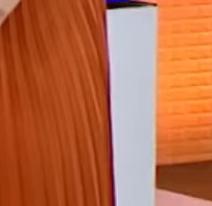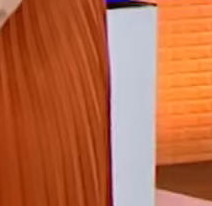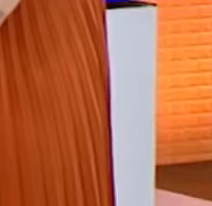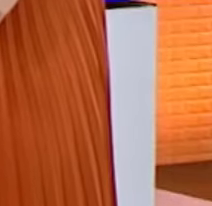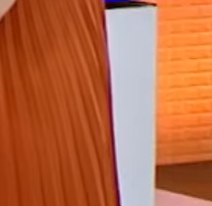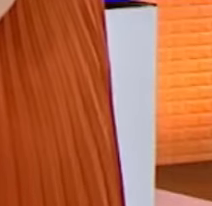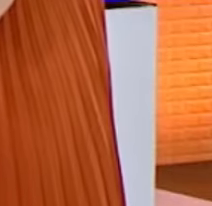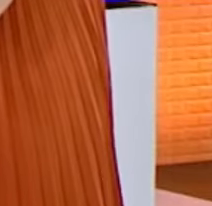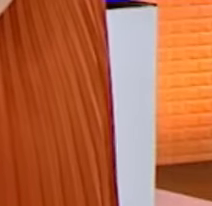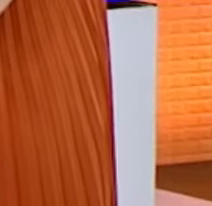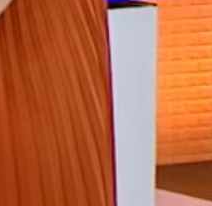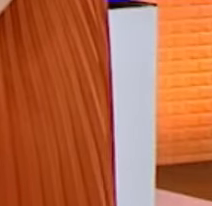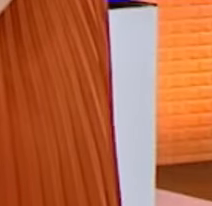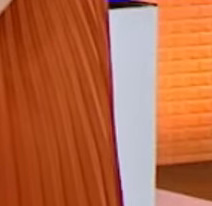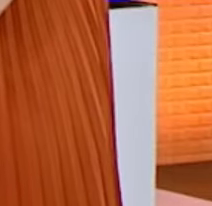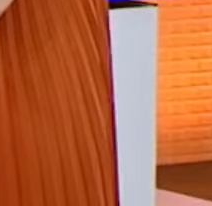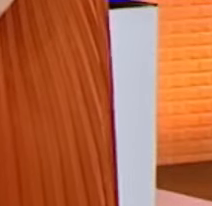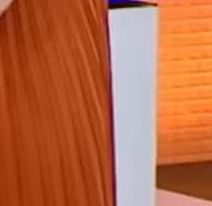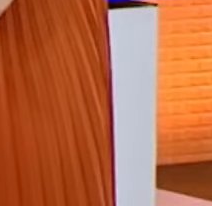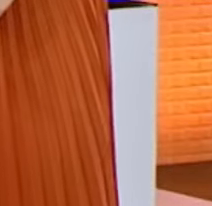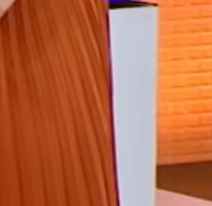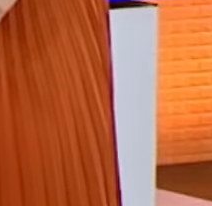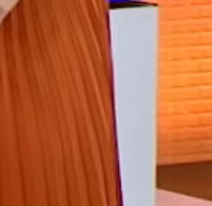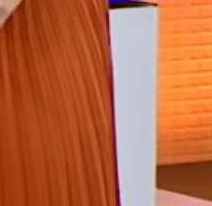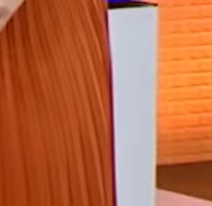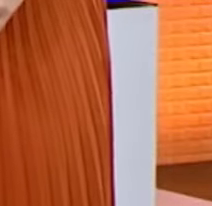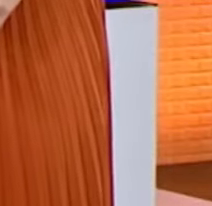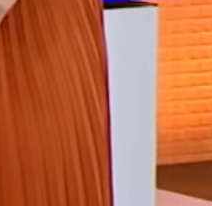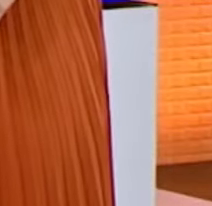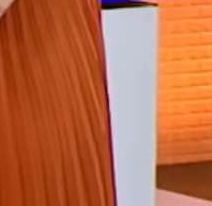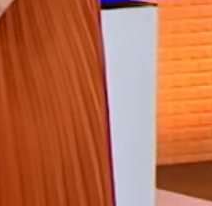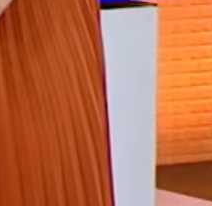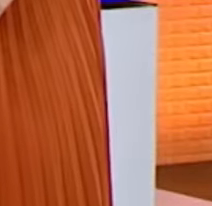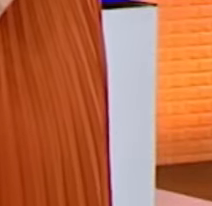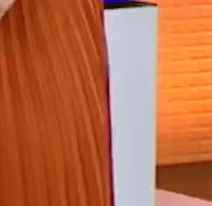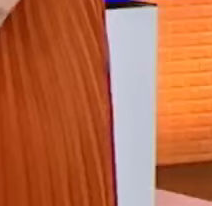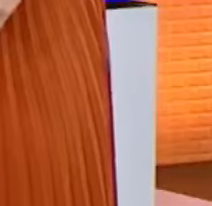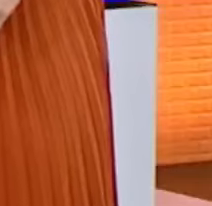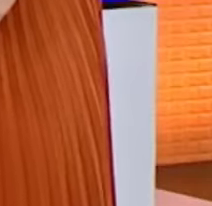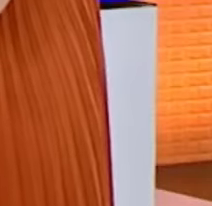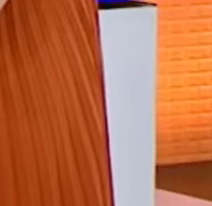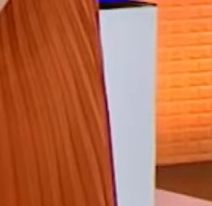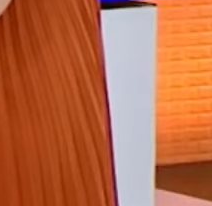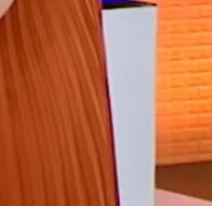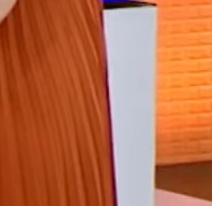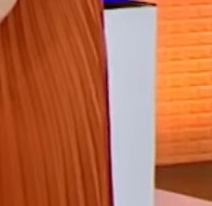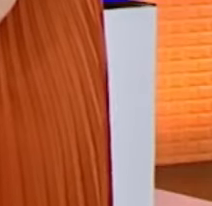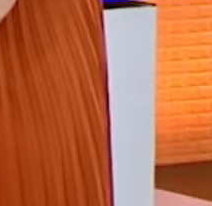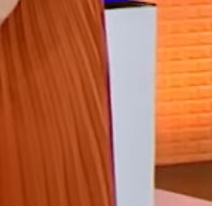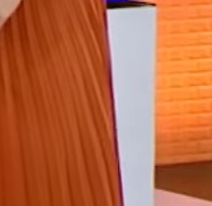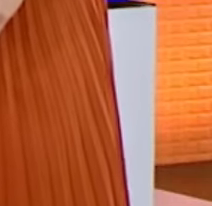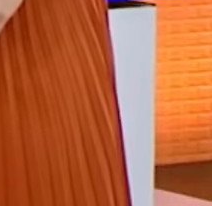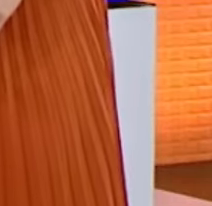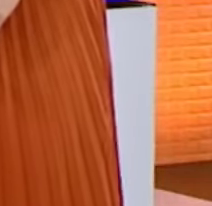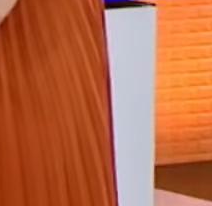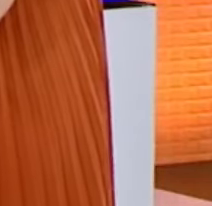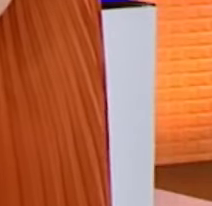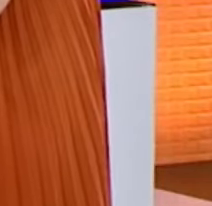Mga Kapuso, para una ka sa mga balita, mag-subscribe sa GMA Integrated News sa YouTube. Sa mga Kapuso abroad, subaybayan niyo po